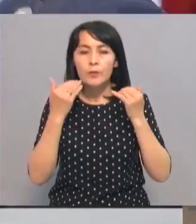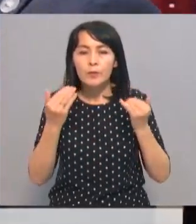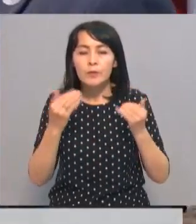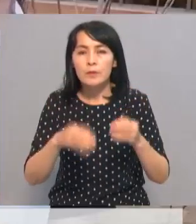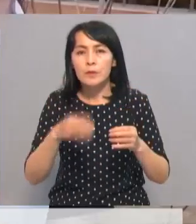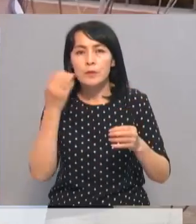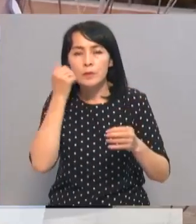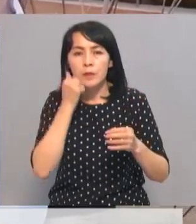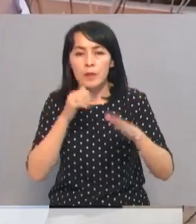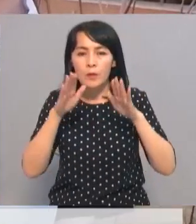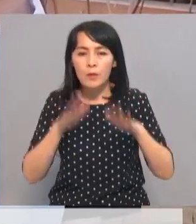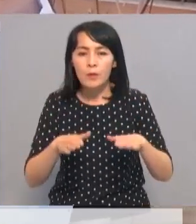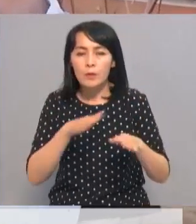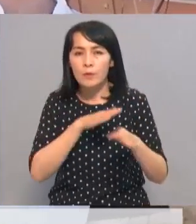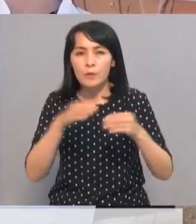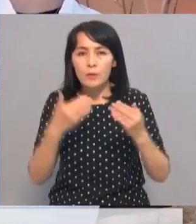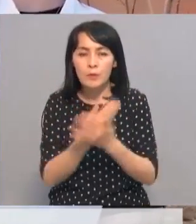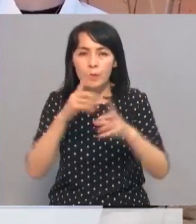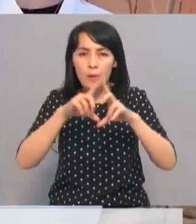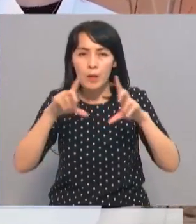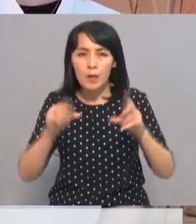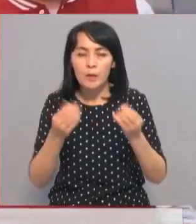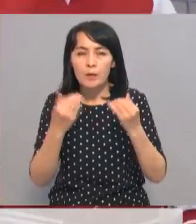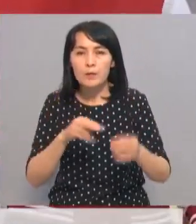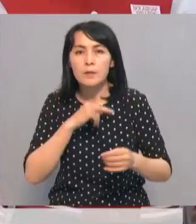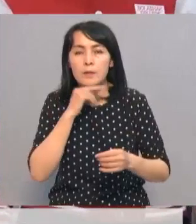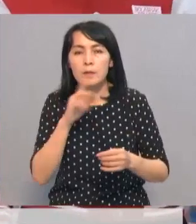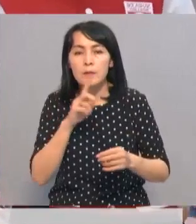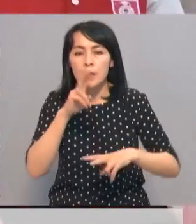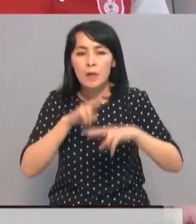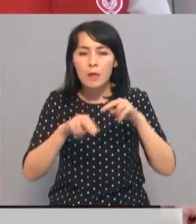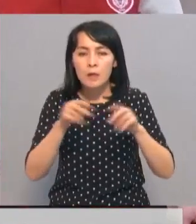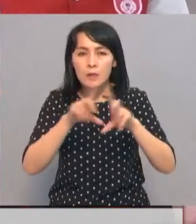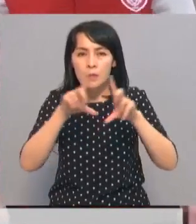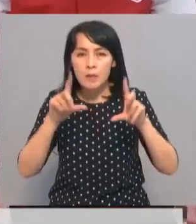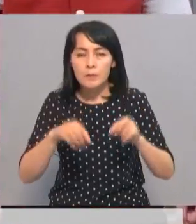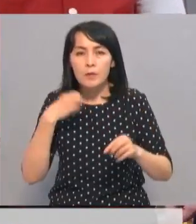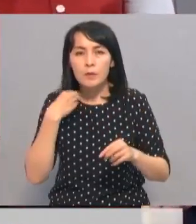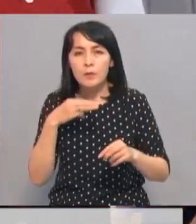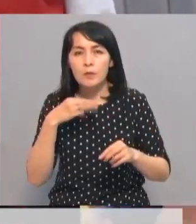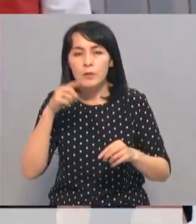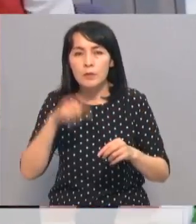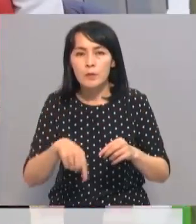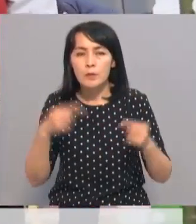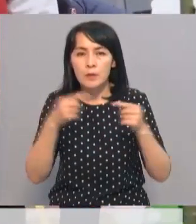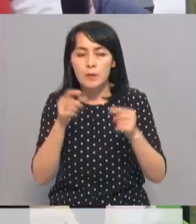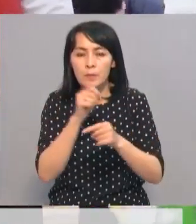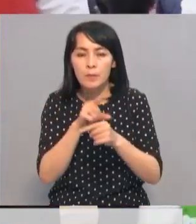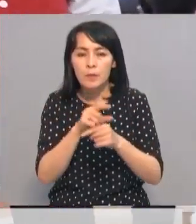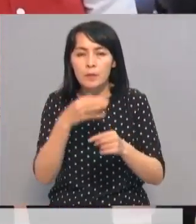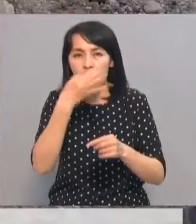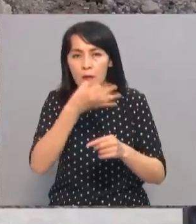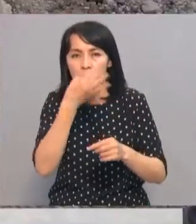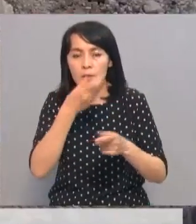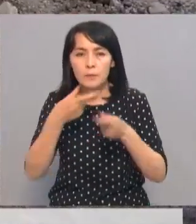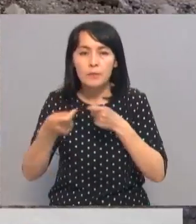на старой территории, пополнению новыми объектами. Следил за строящимися объектами в Туркестане, давал соответствующие поручения